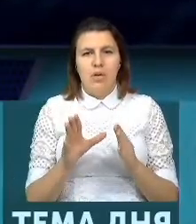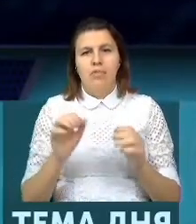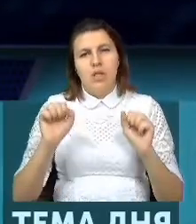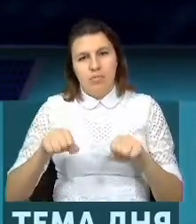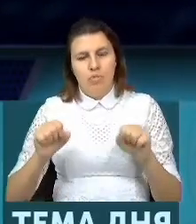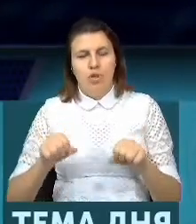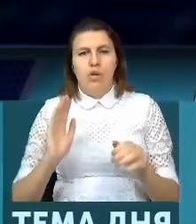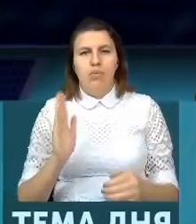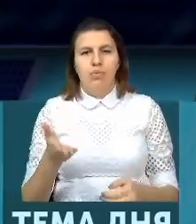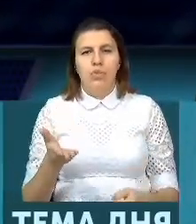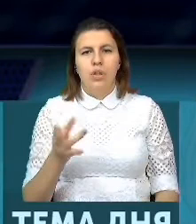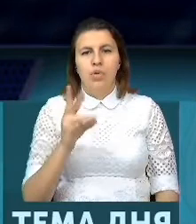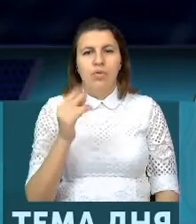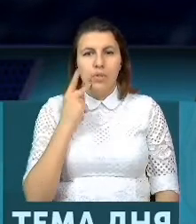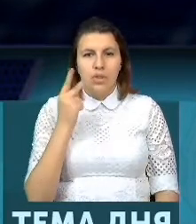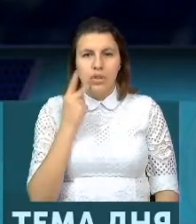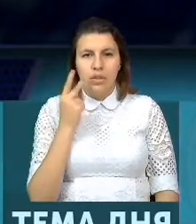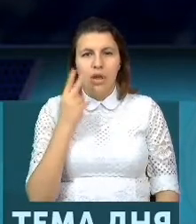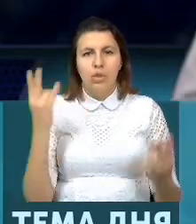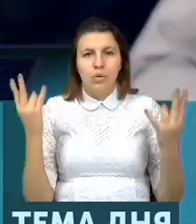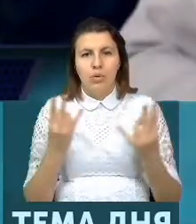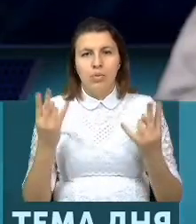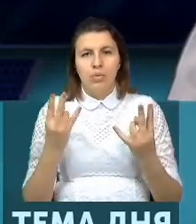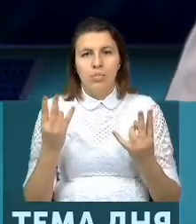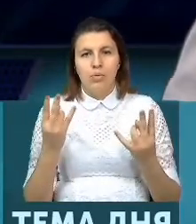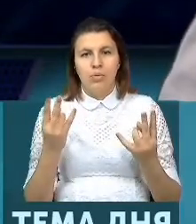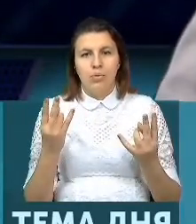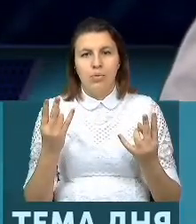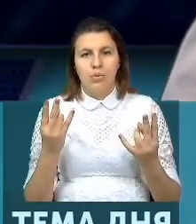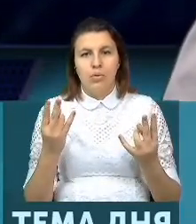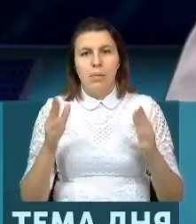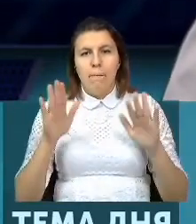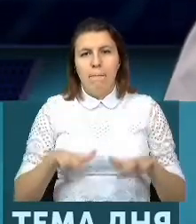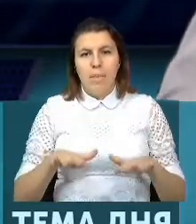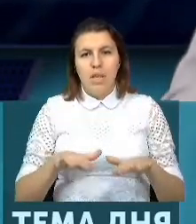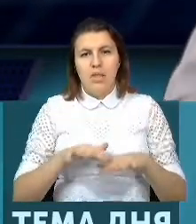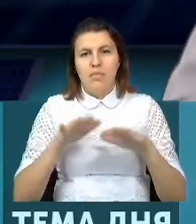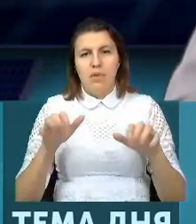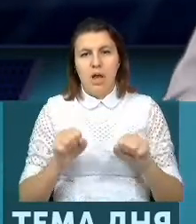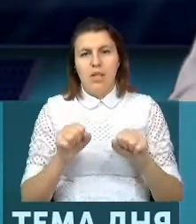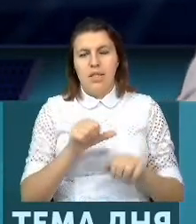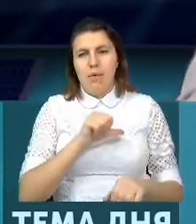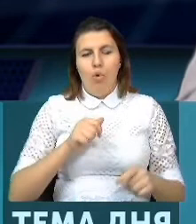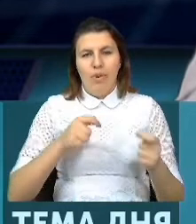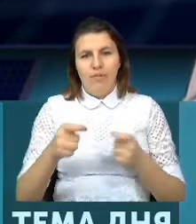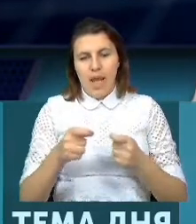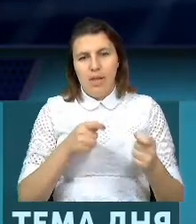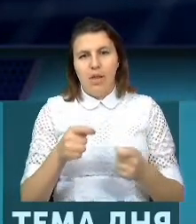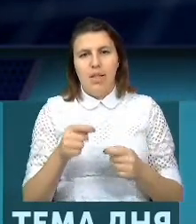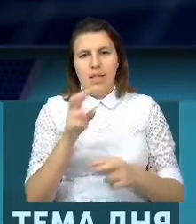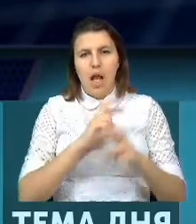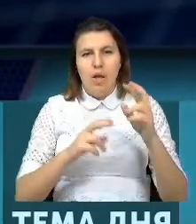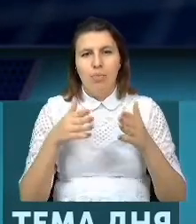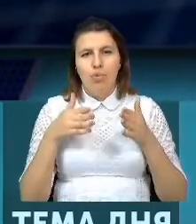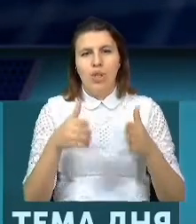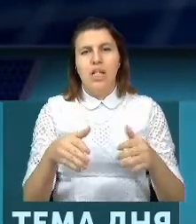Но всегда нужно местным органам власти, самоуправления, искать пути